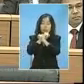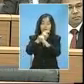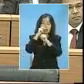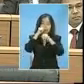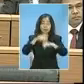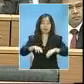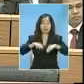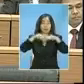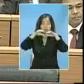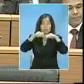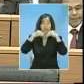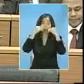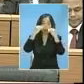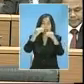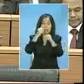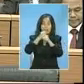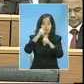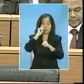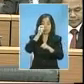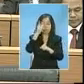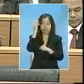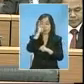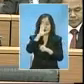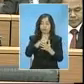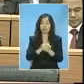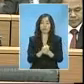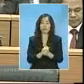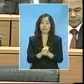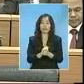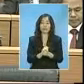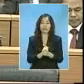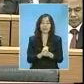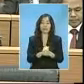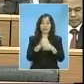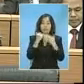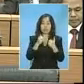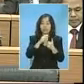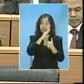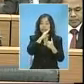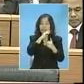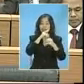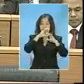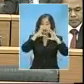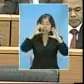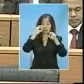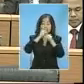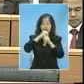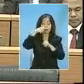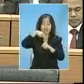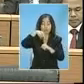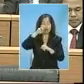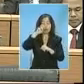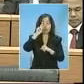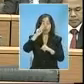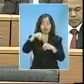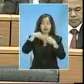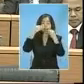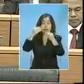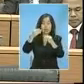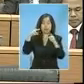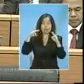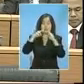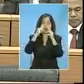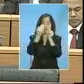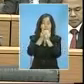ท่วมไม่เกิดขึ้นอีกครั้งหนึ่งเพราะฉะนั้นการที่รัฐบาลออกพระราชกำหนดให้อำนาจกระทรวงการคลังกู้เงิน